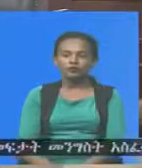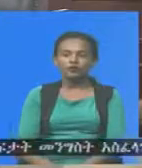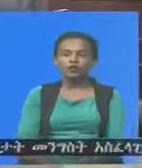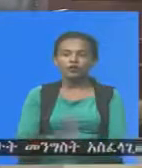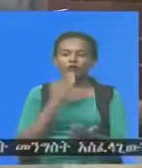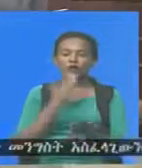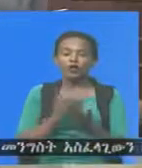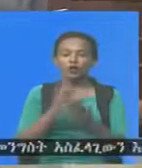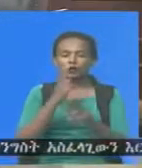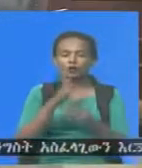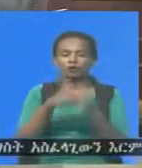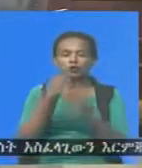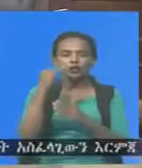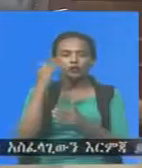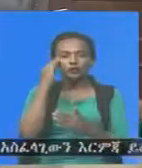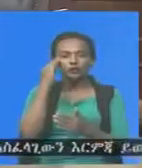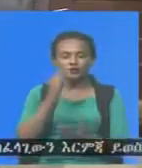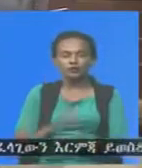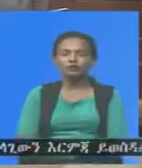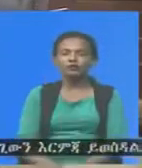አመሰግናለሁ። ክቡር ጠቅላይ ሚኒስትር።